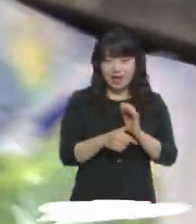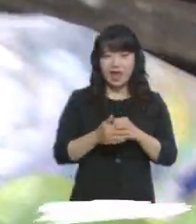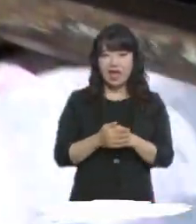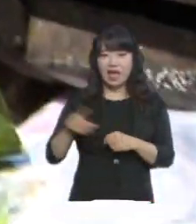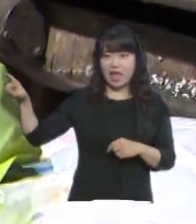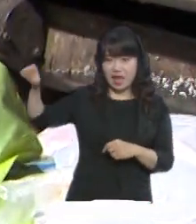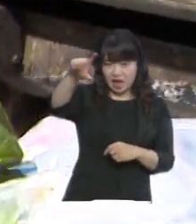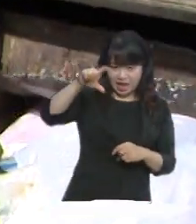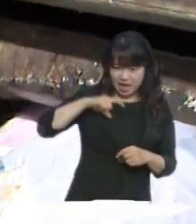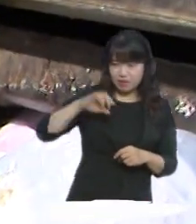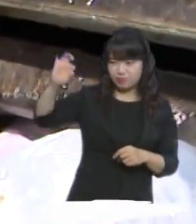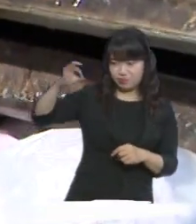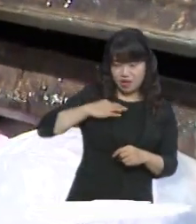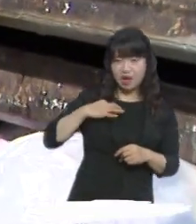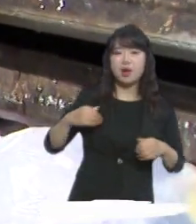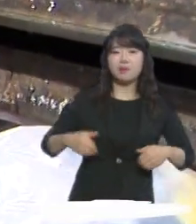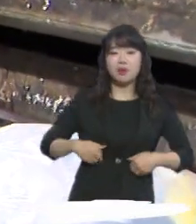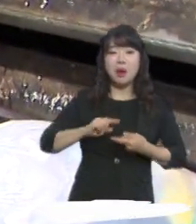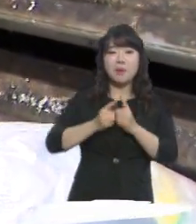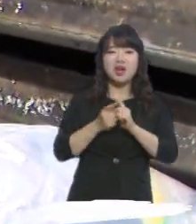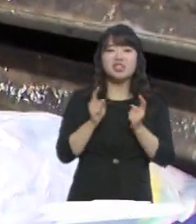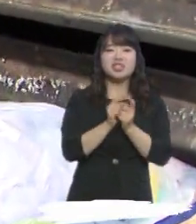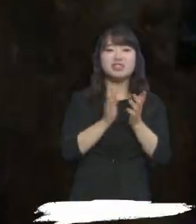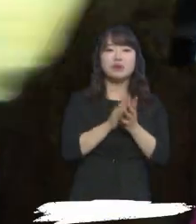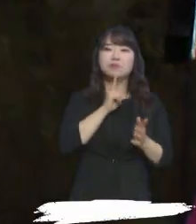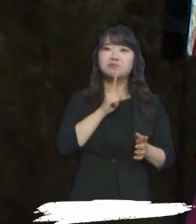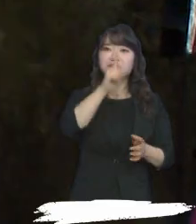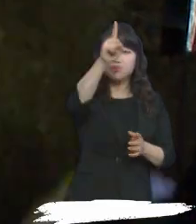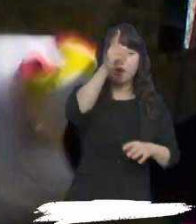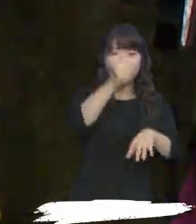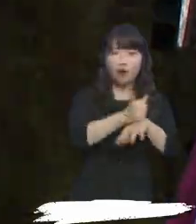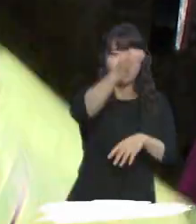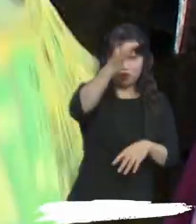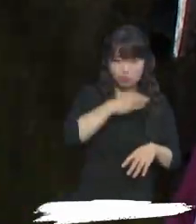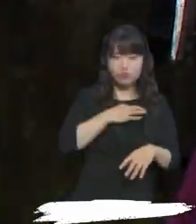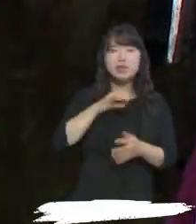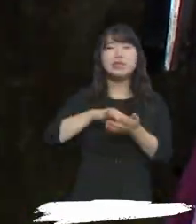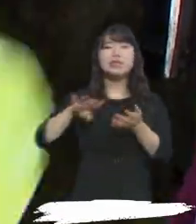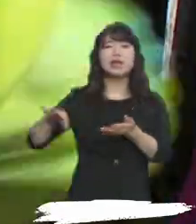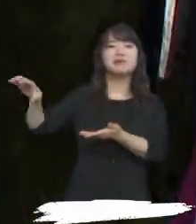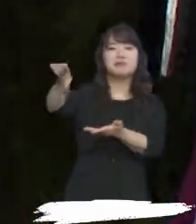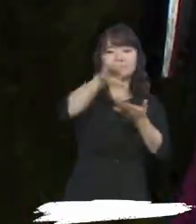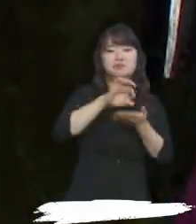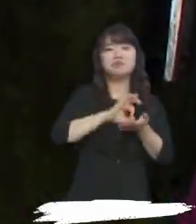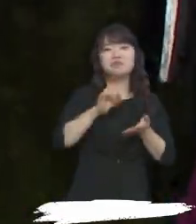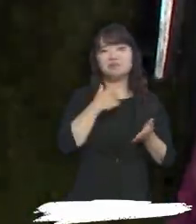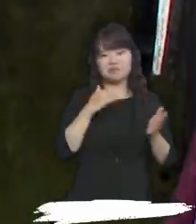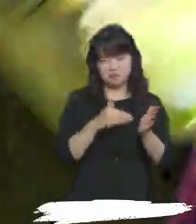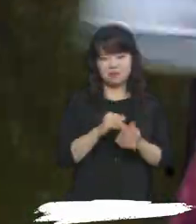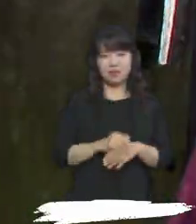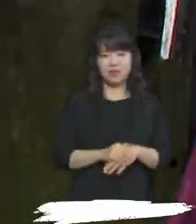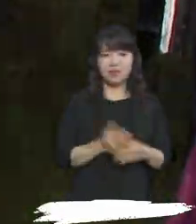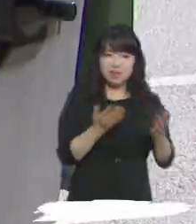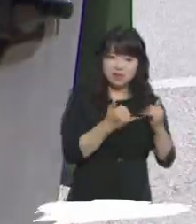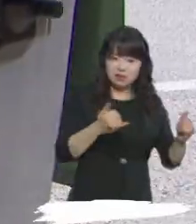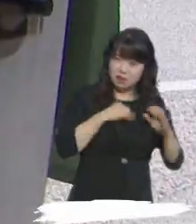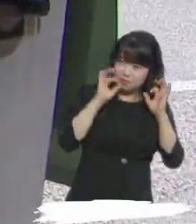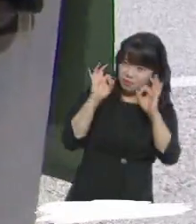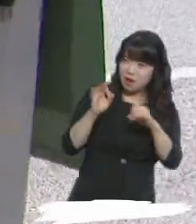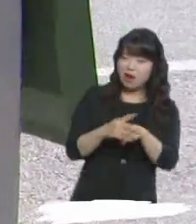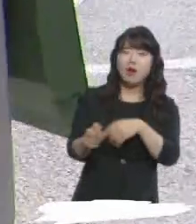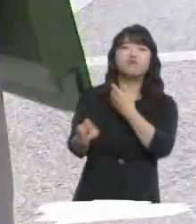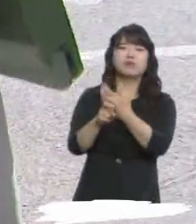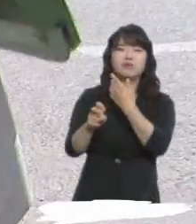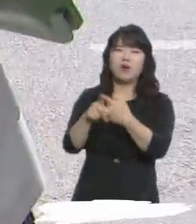비용 대상인데 직접 비용으로 구청에 신고돼 주민 세금이 쓰인 겁니다. 노동자들은 누적된 인력비